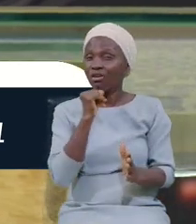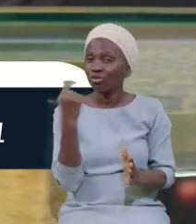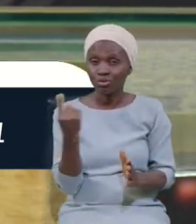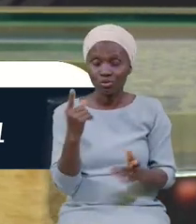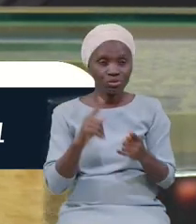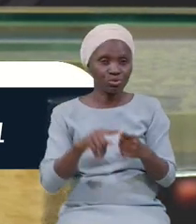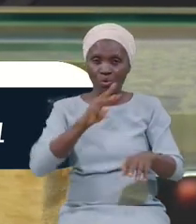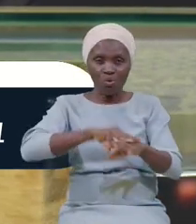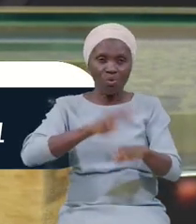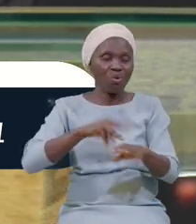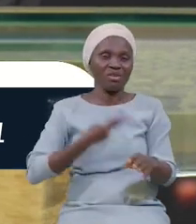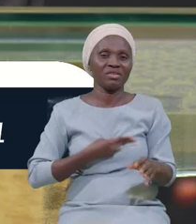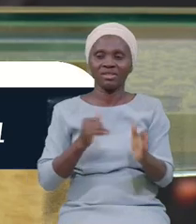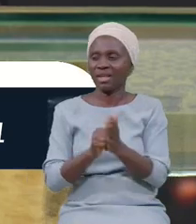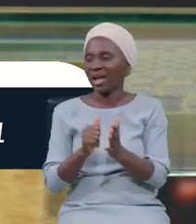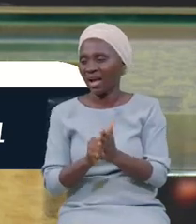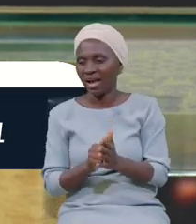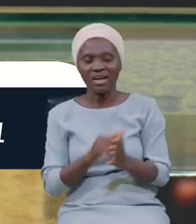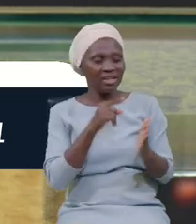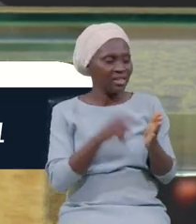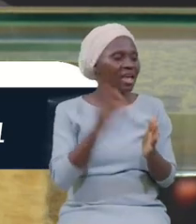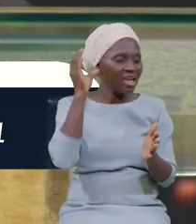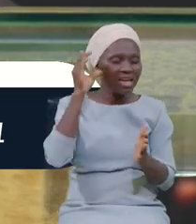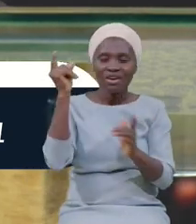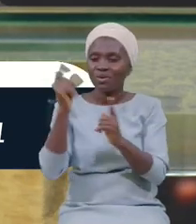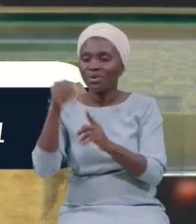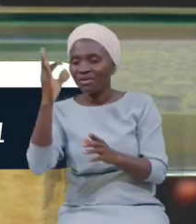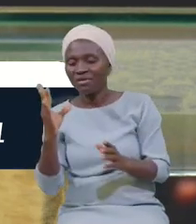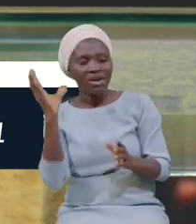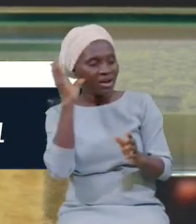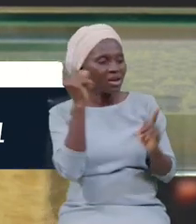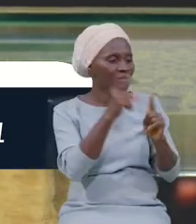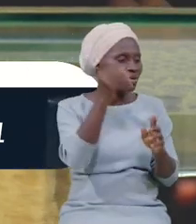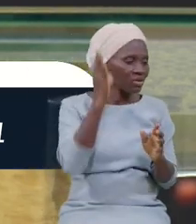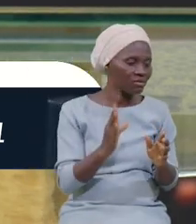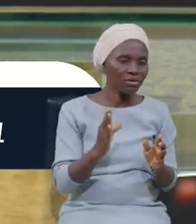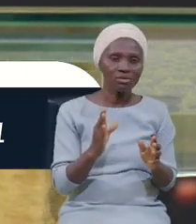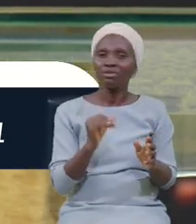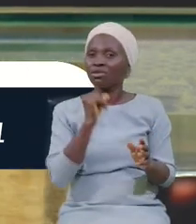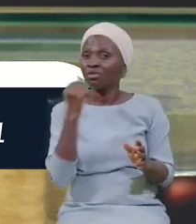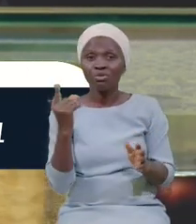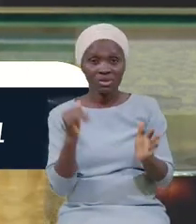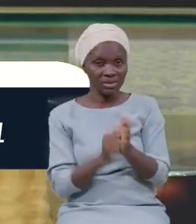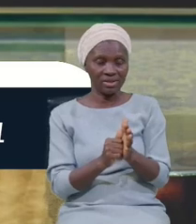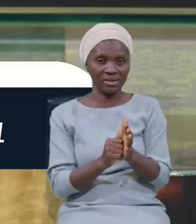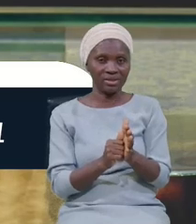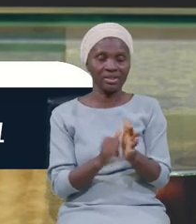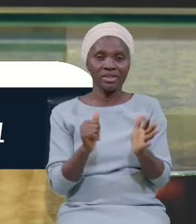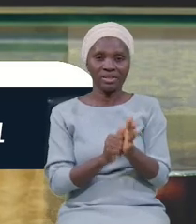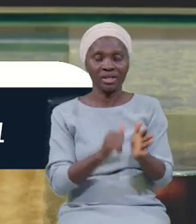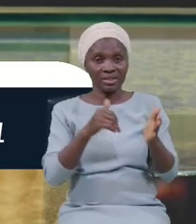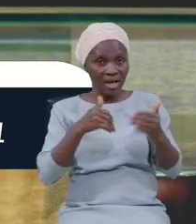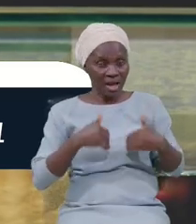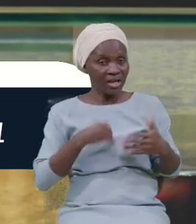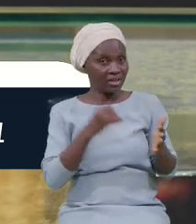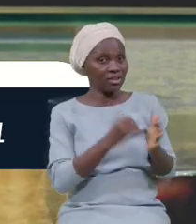la parole du Seigneur, voici la prophétie, cela a sa place aussi. Mais comme on voit toute la